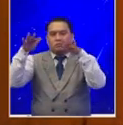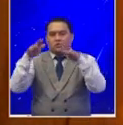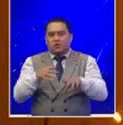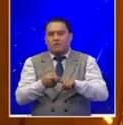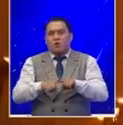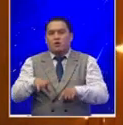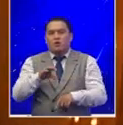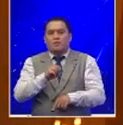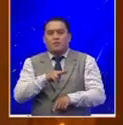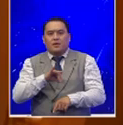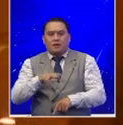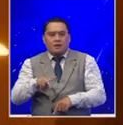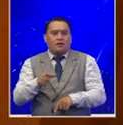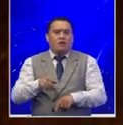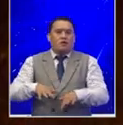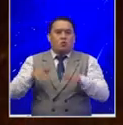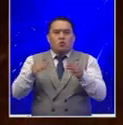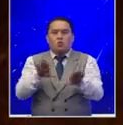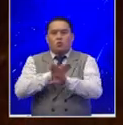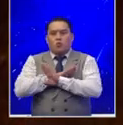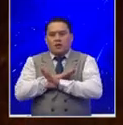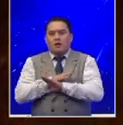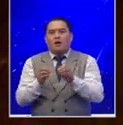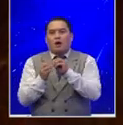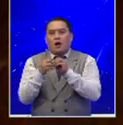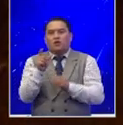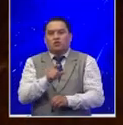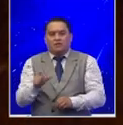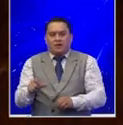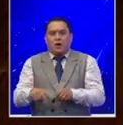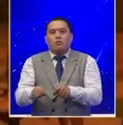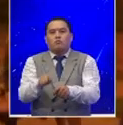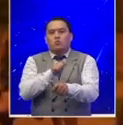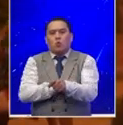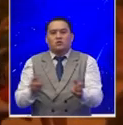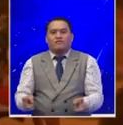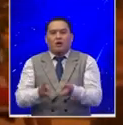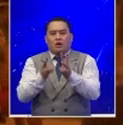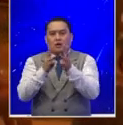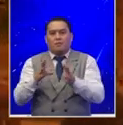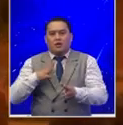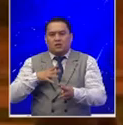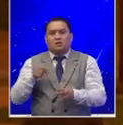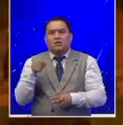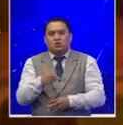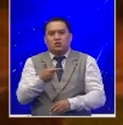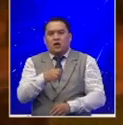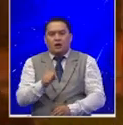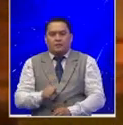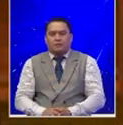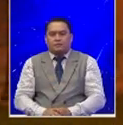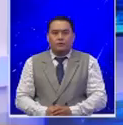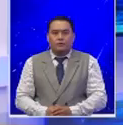пепел. Калифорнийские пожары унесли жизни по меньшей мере 11 человек. Площадь возгорания приближается к отметке в 1000